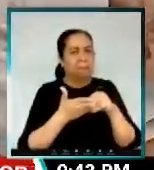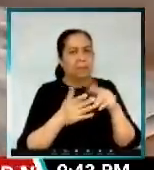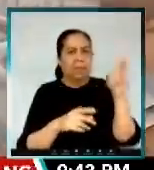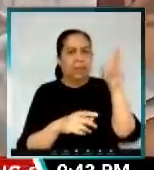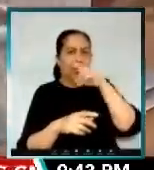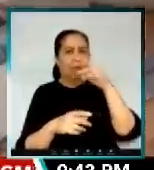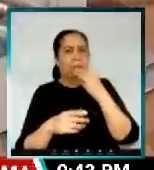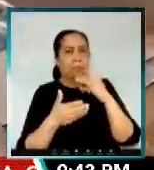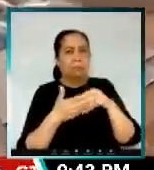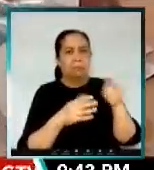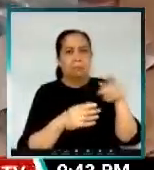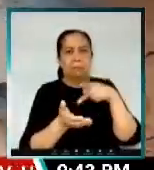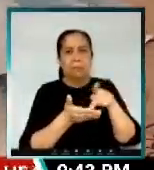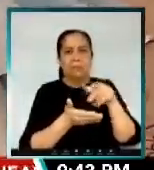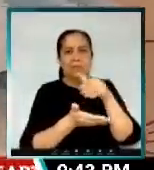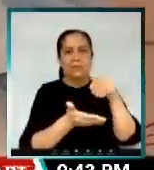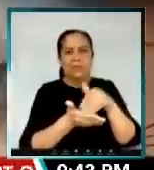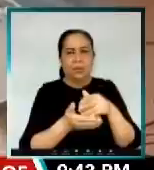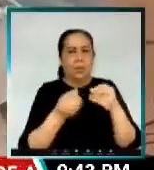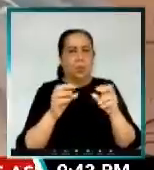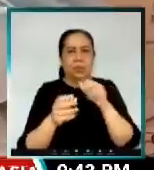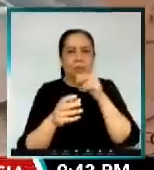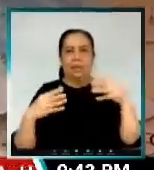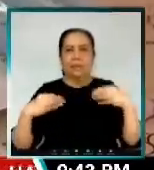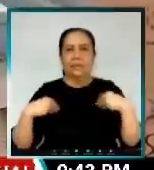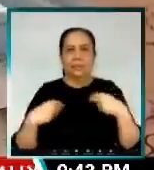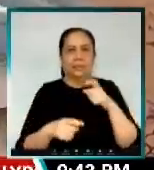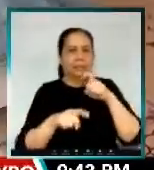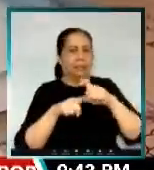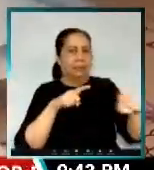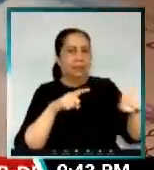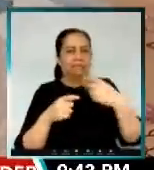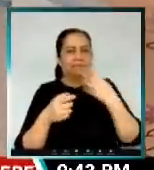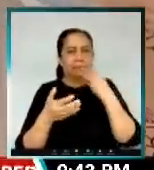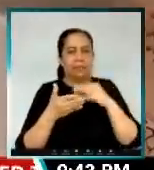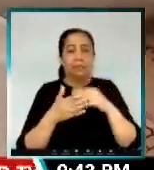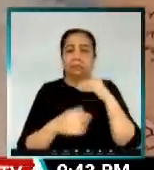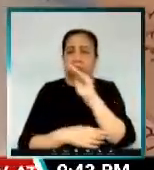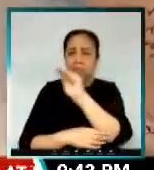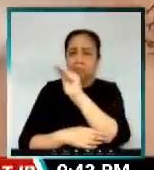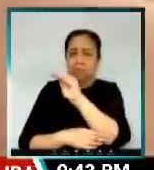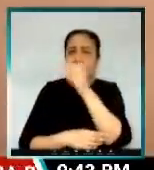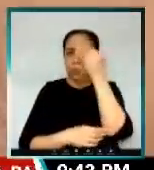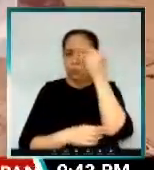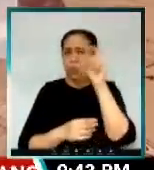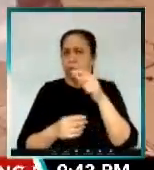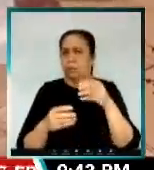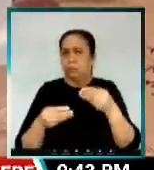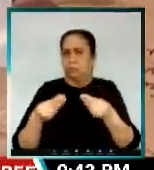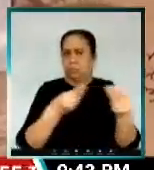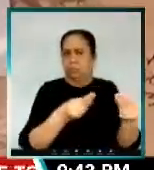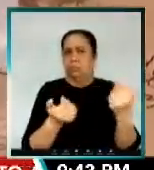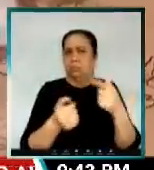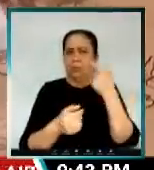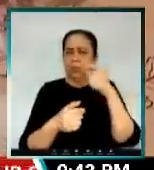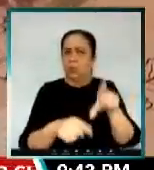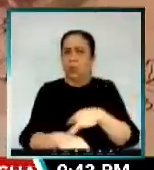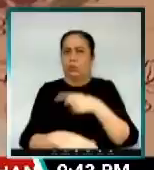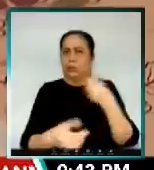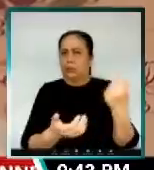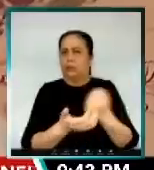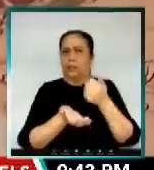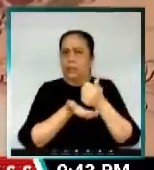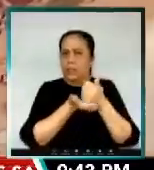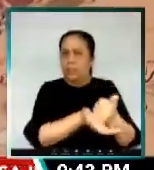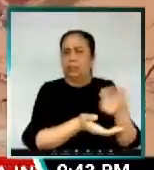payment centers o kaya hindi nakatanggap ng text messages. Kaya naman panawagan niya na sana raw ay maayos na rin daw ito dahil malaki rin ang itutulong nito sa kanilang